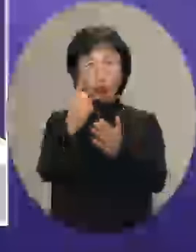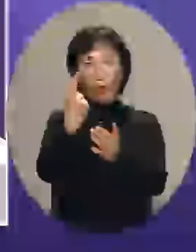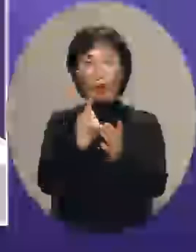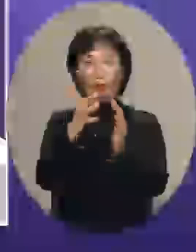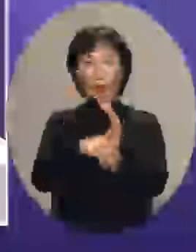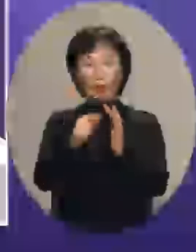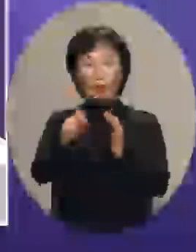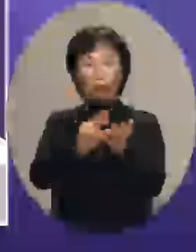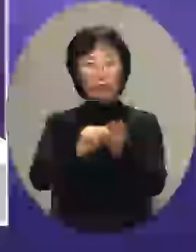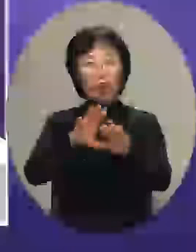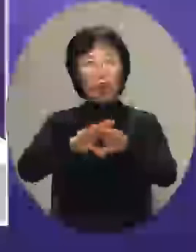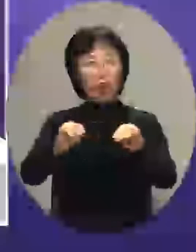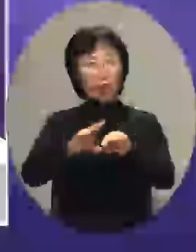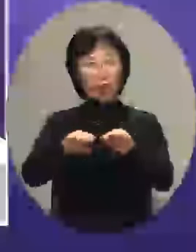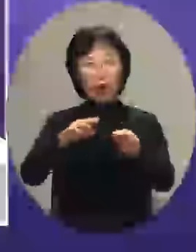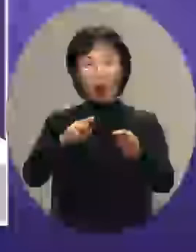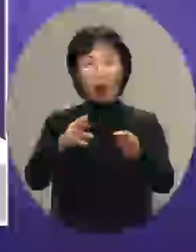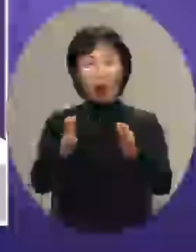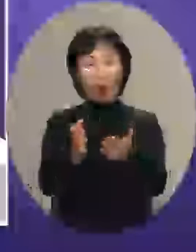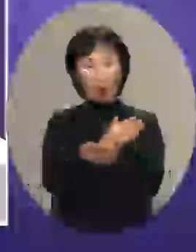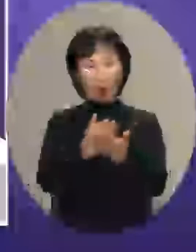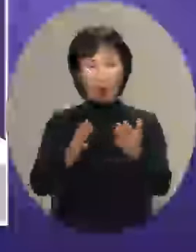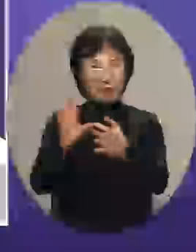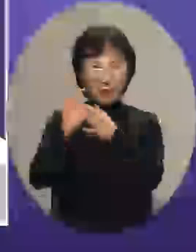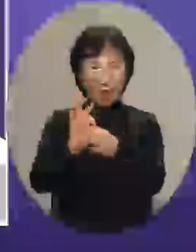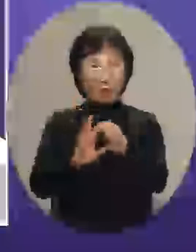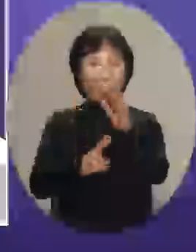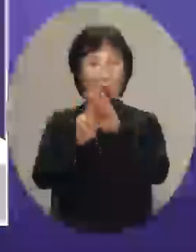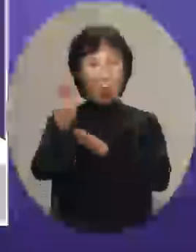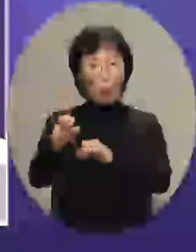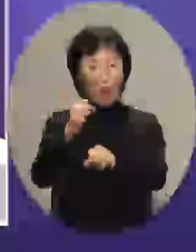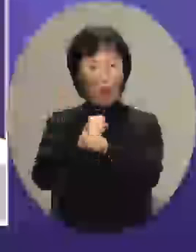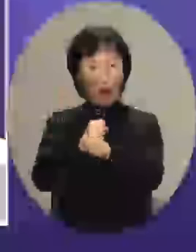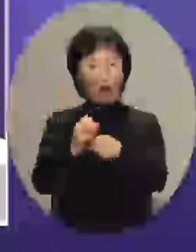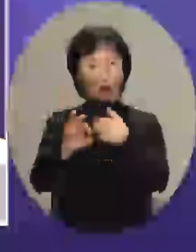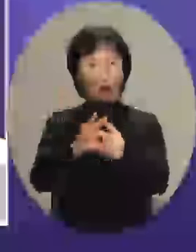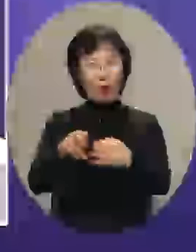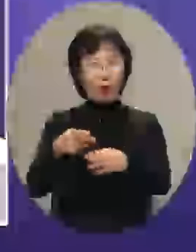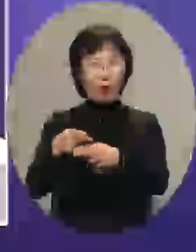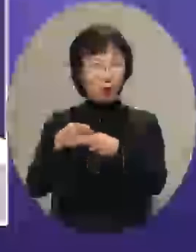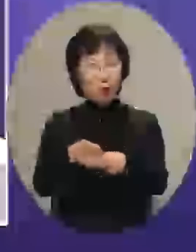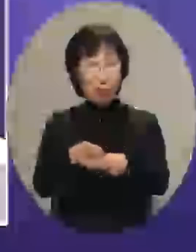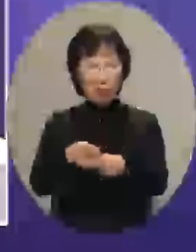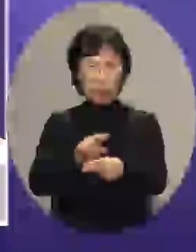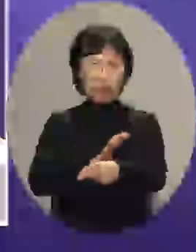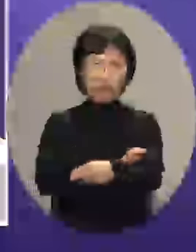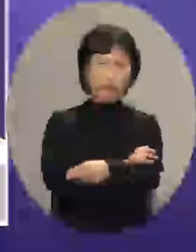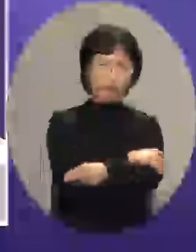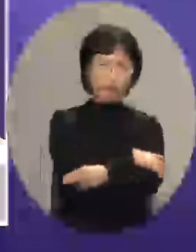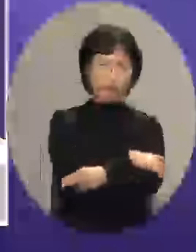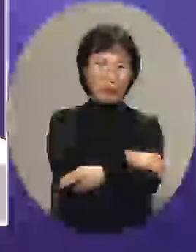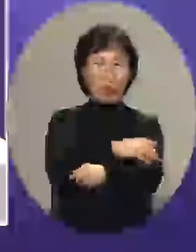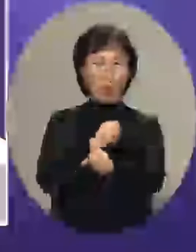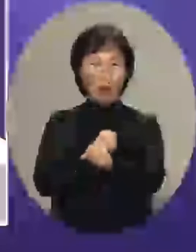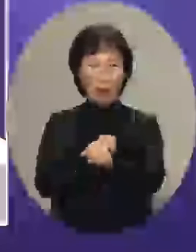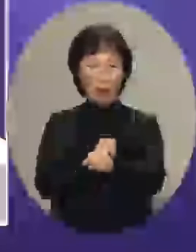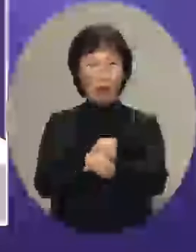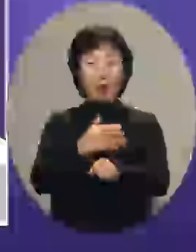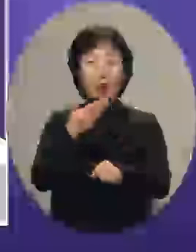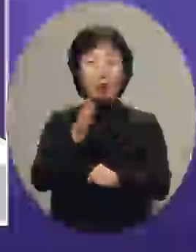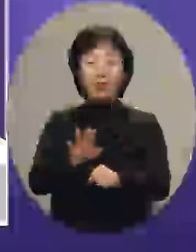그 해결하지 않고 만약 계속 한다면 독재가 되고 그런 과잉이 되겠죠. 그러나 어쨌든 지금